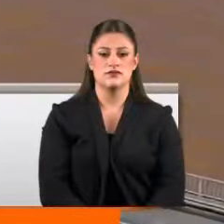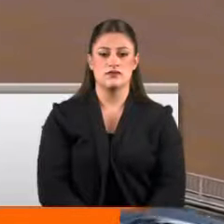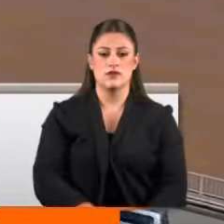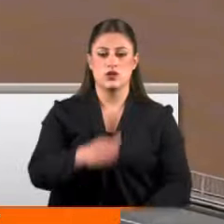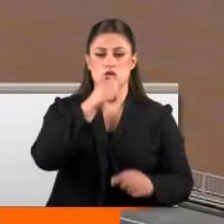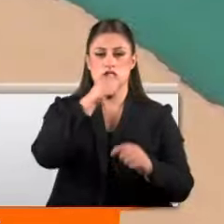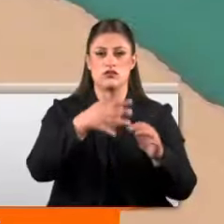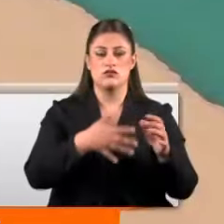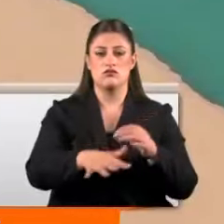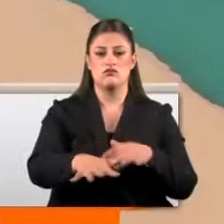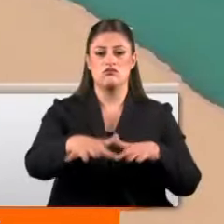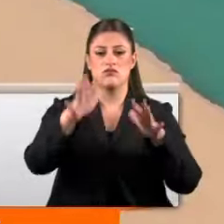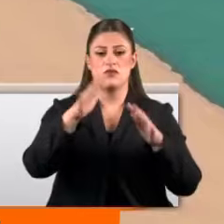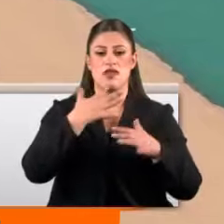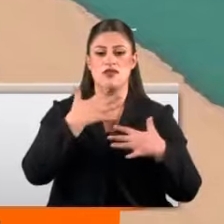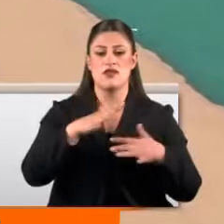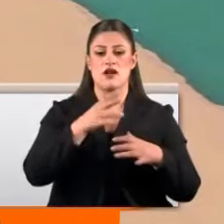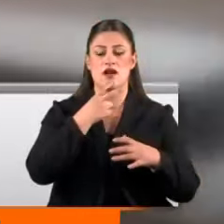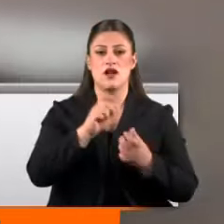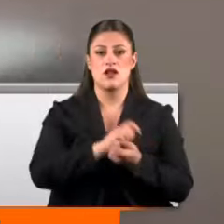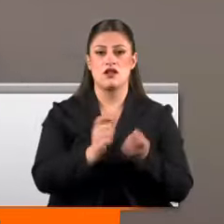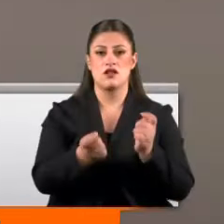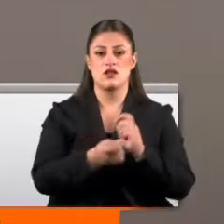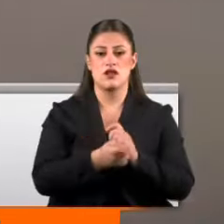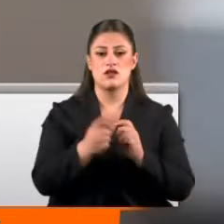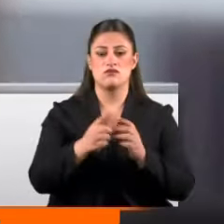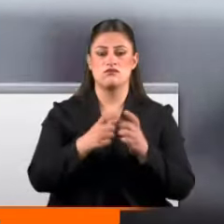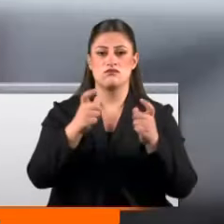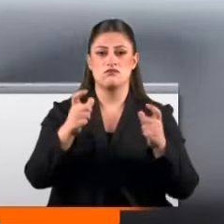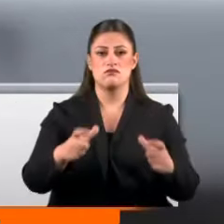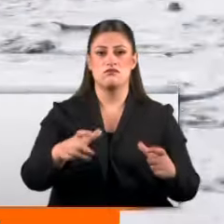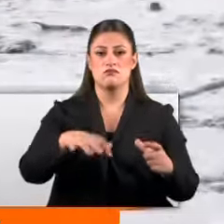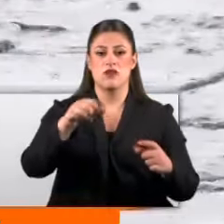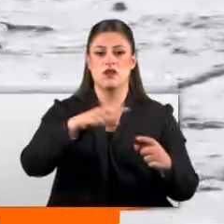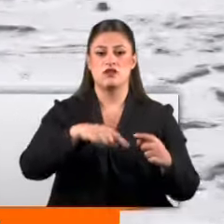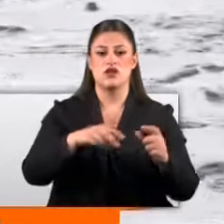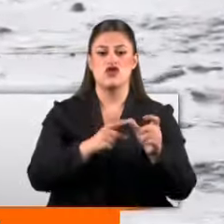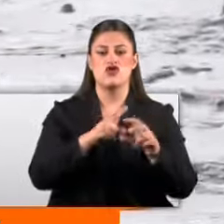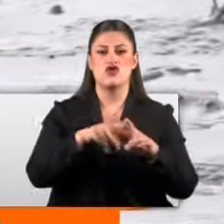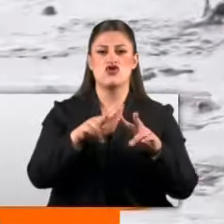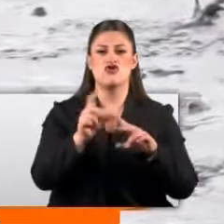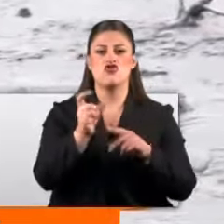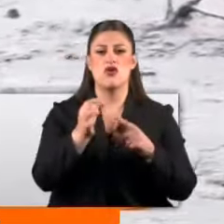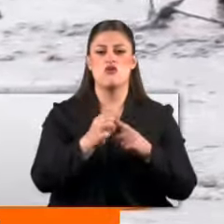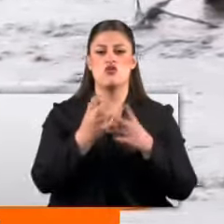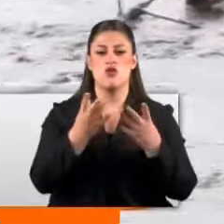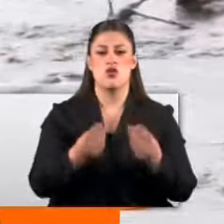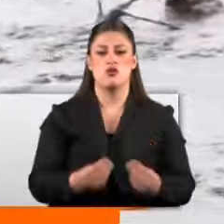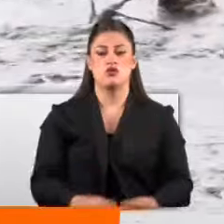Dereler taştı, denizin rengi değişti, ilçe merkezleri çamura bulandı.